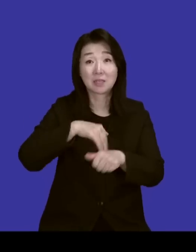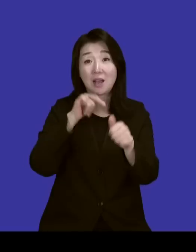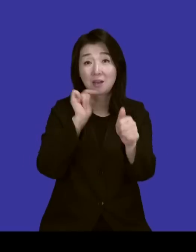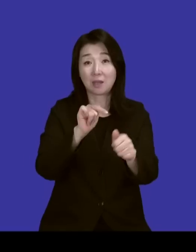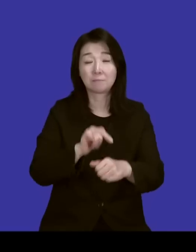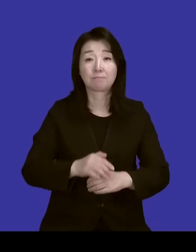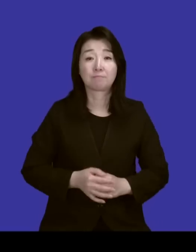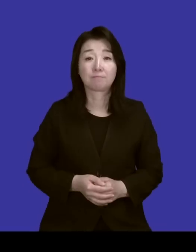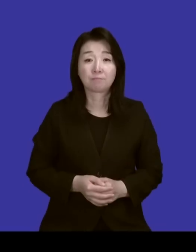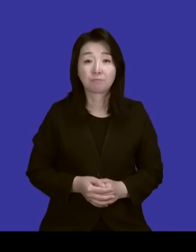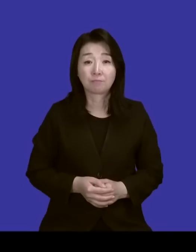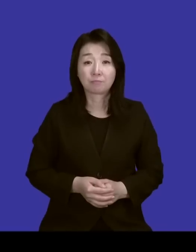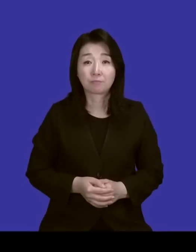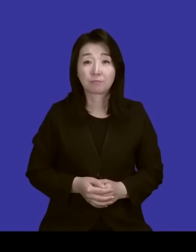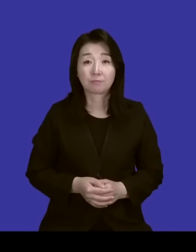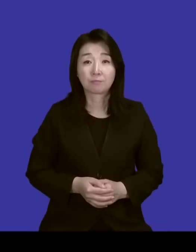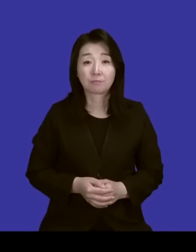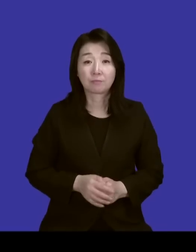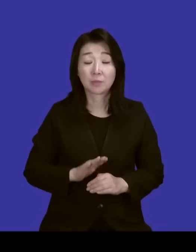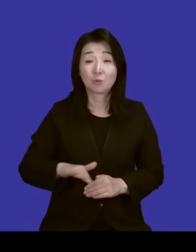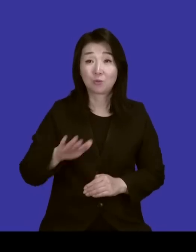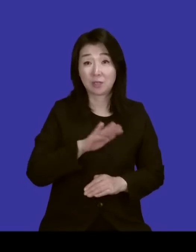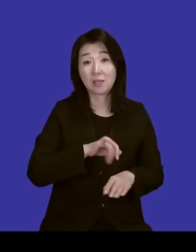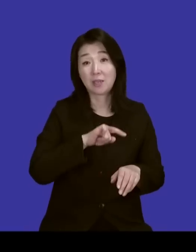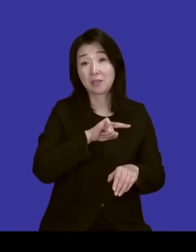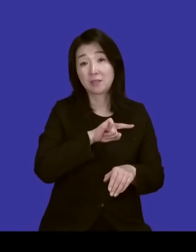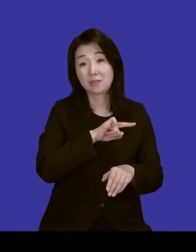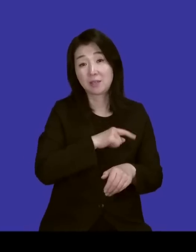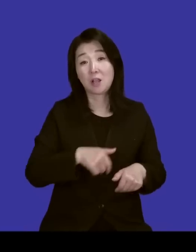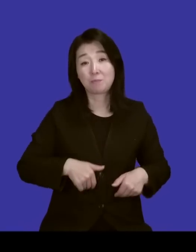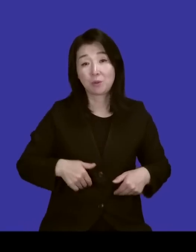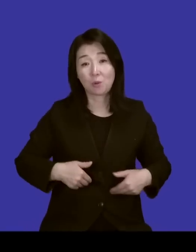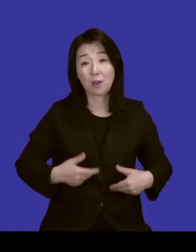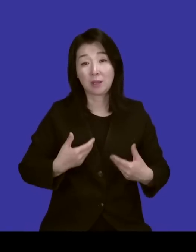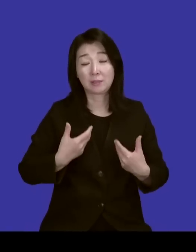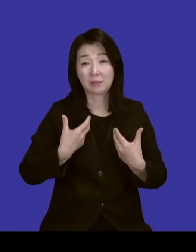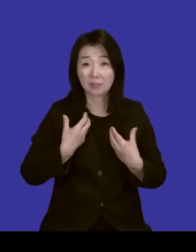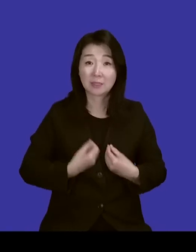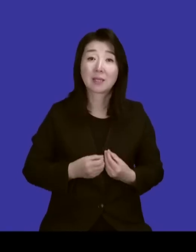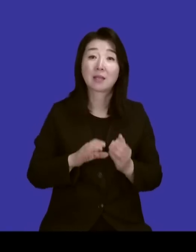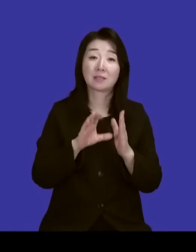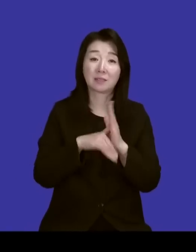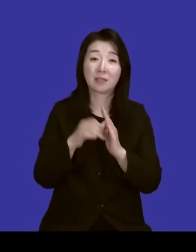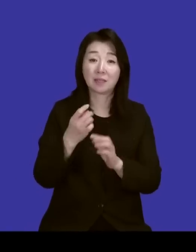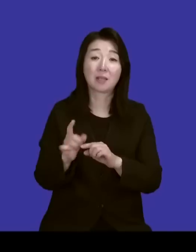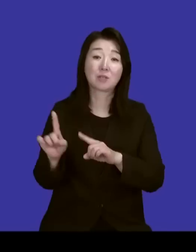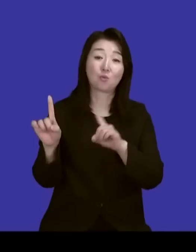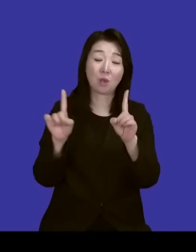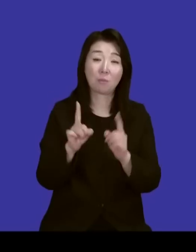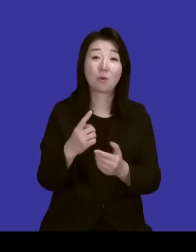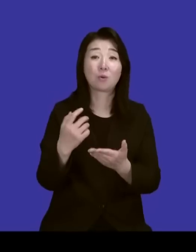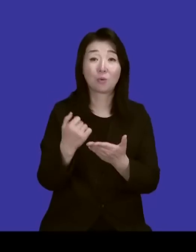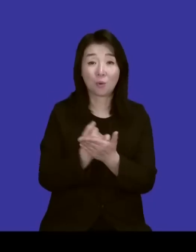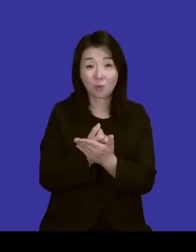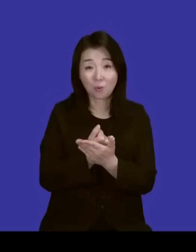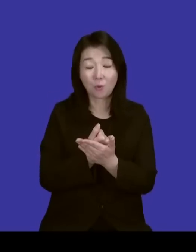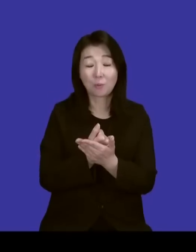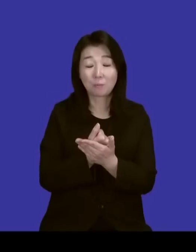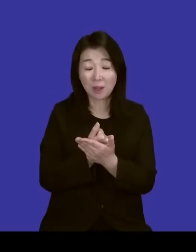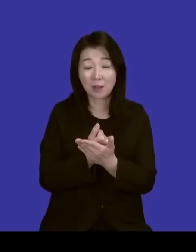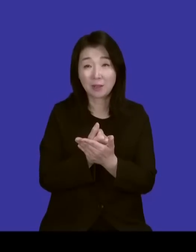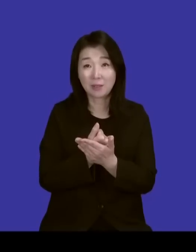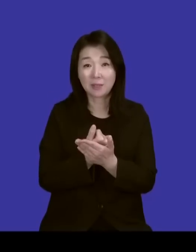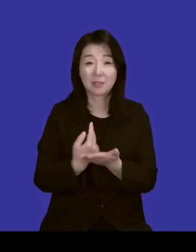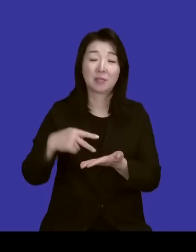네, 이제 저희에게 가장 필요한 그렇습니다. 상실의 시대에서 그렇습니다. 다시 회복을 얻고 일어나는 시대,